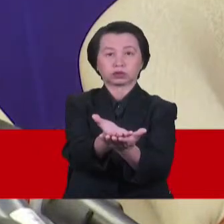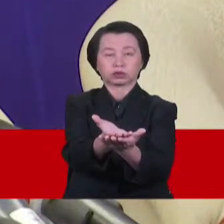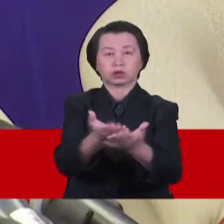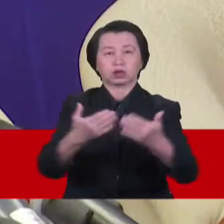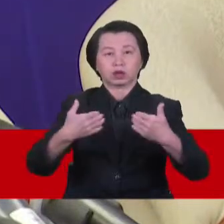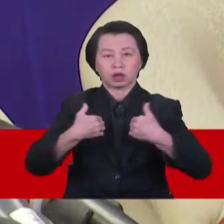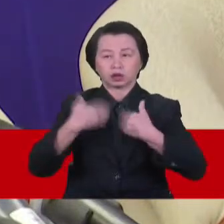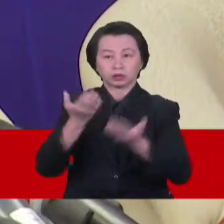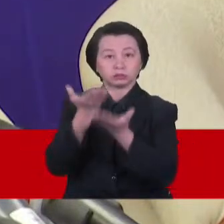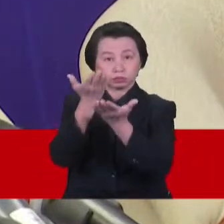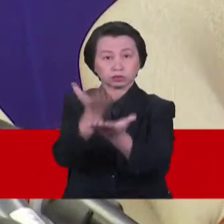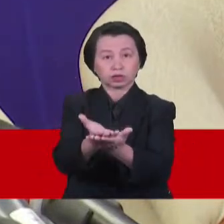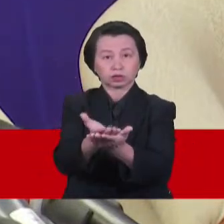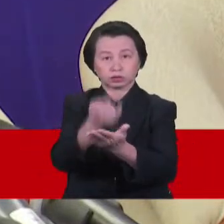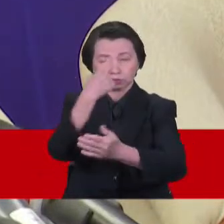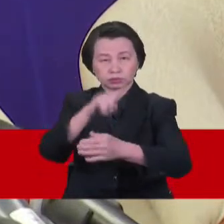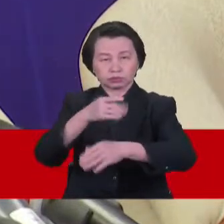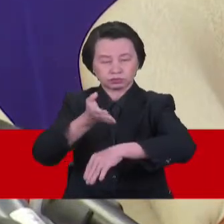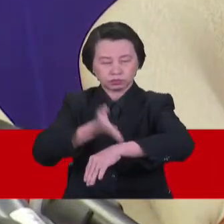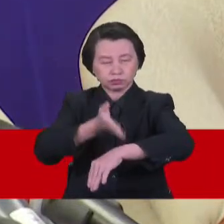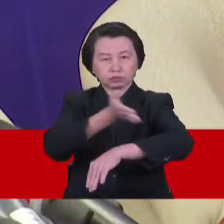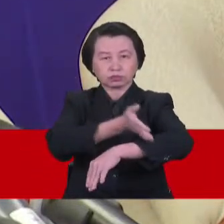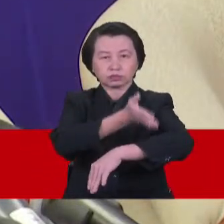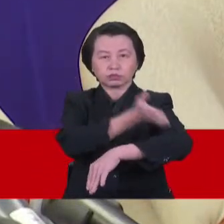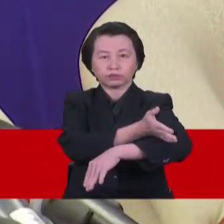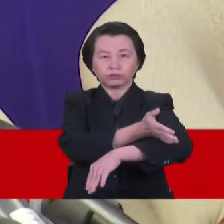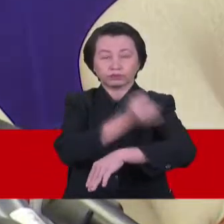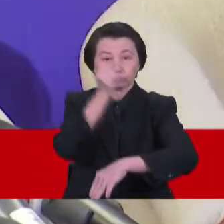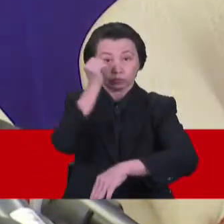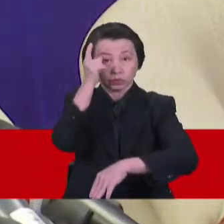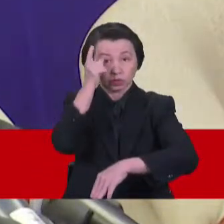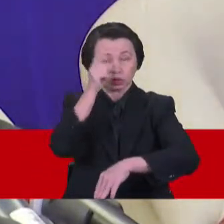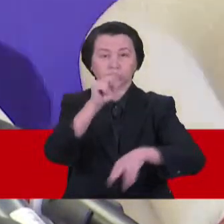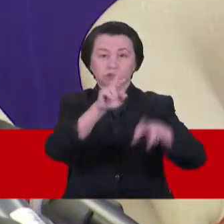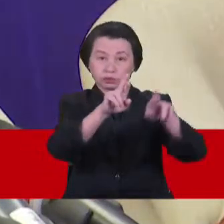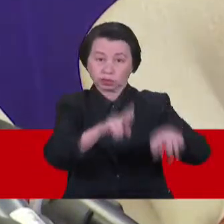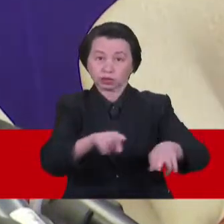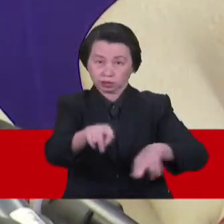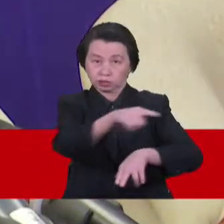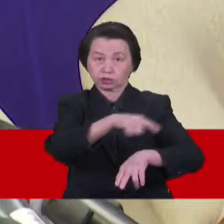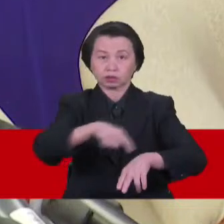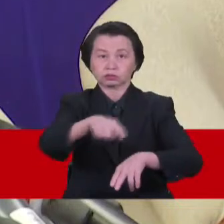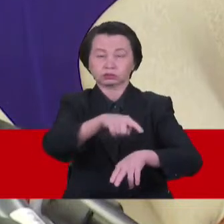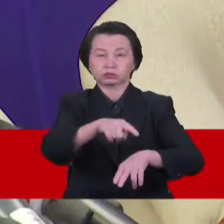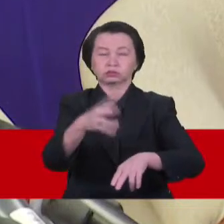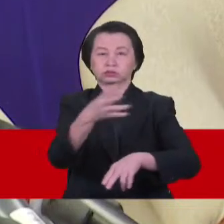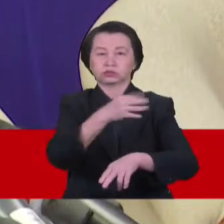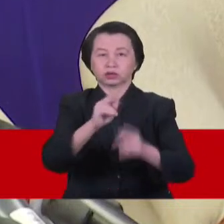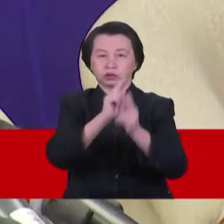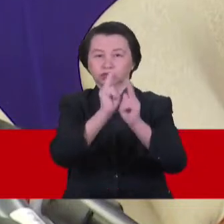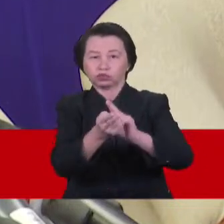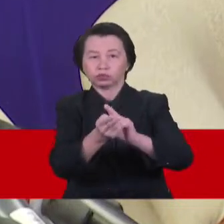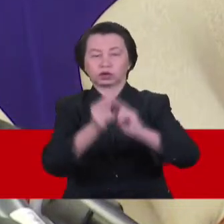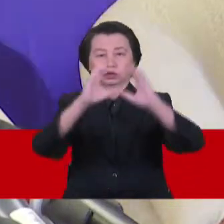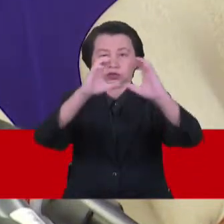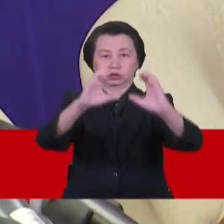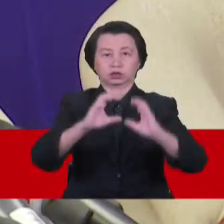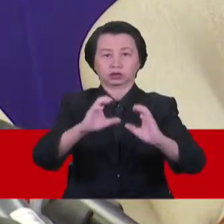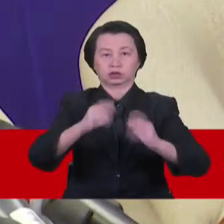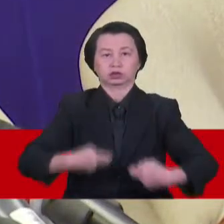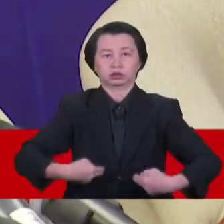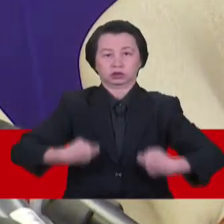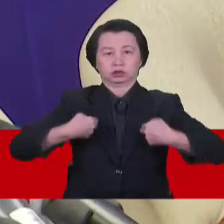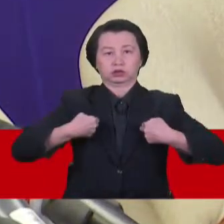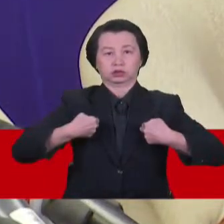Ada cadangan untuk memperkasakan kesedaran pengguna dan mengubah cara hidup